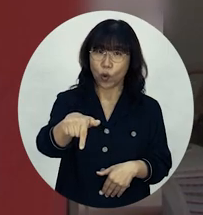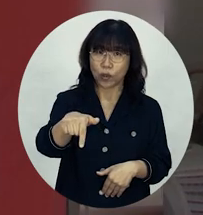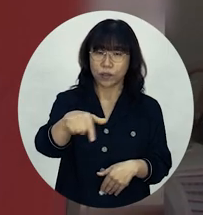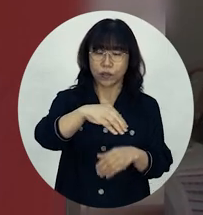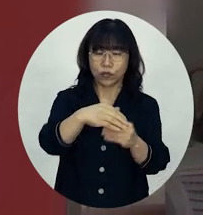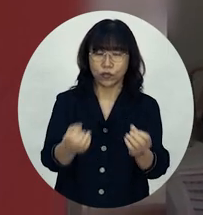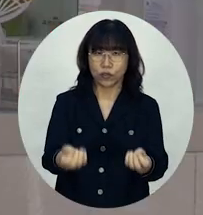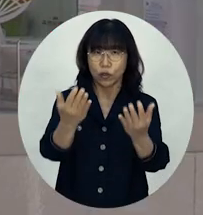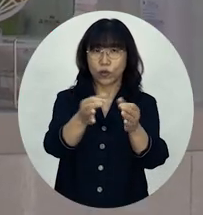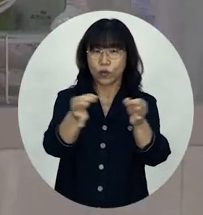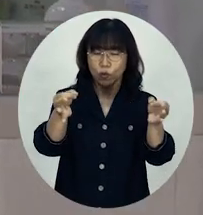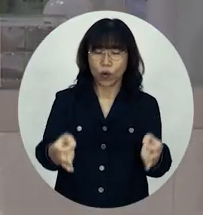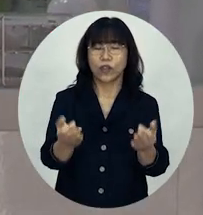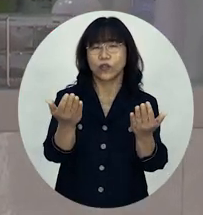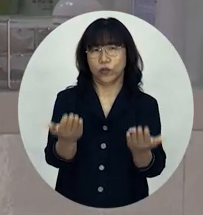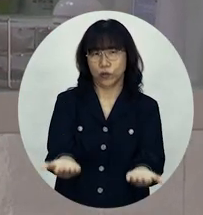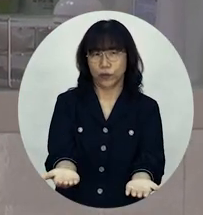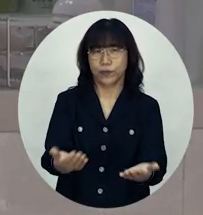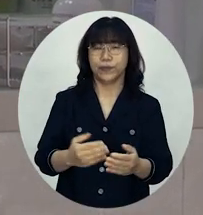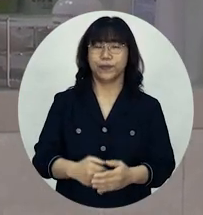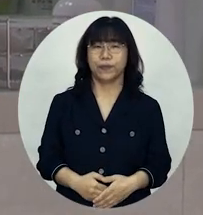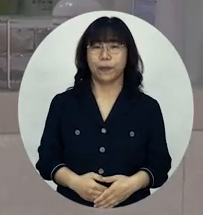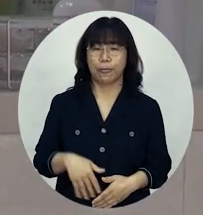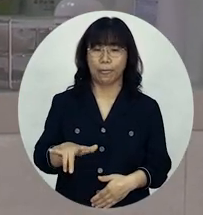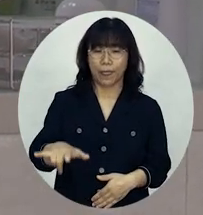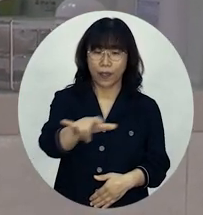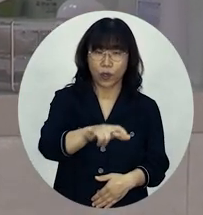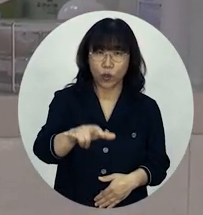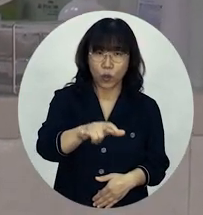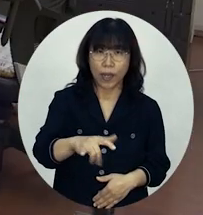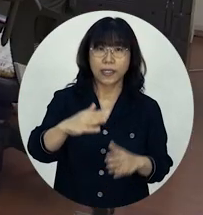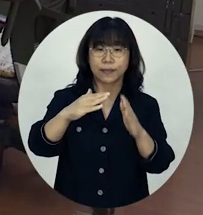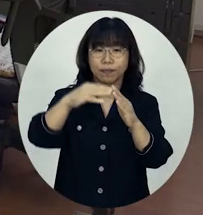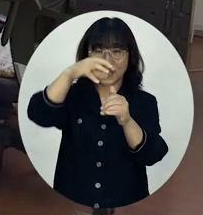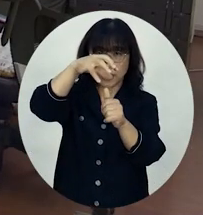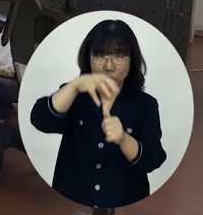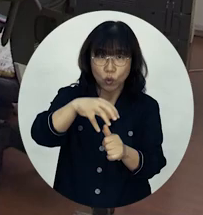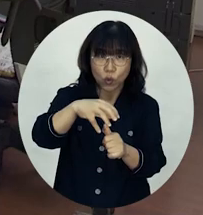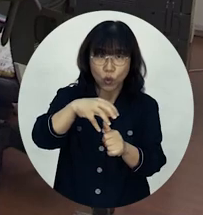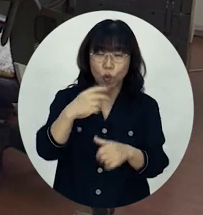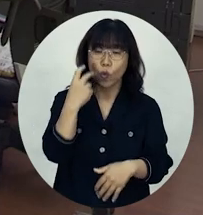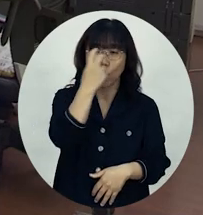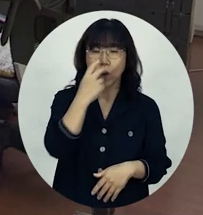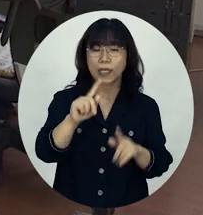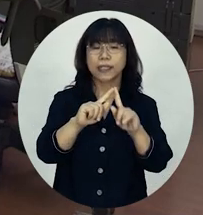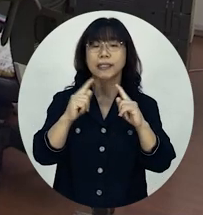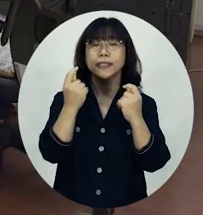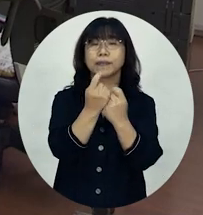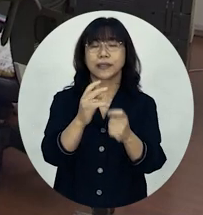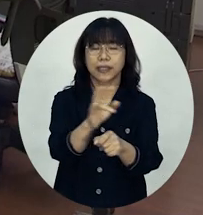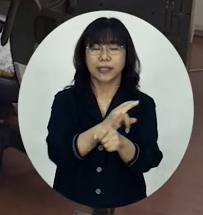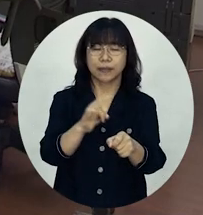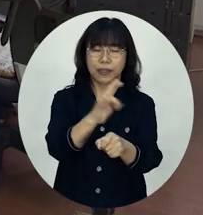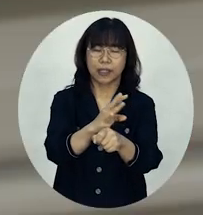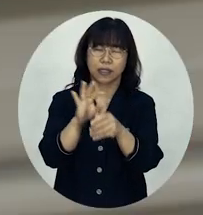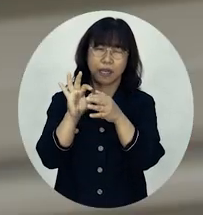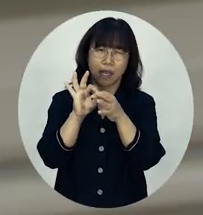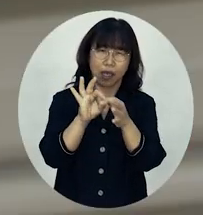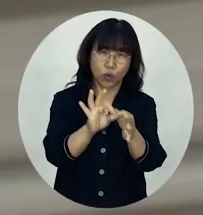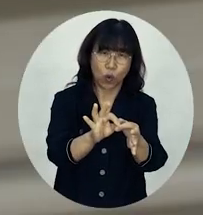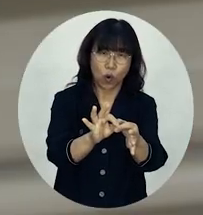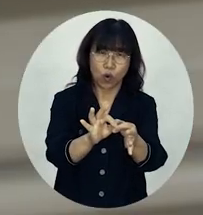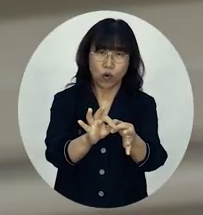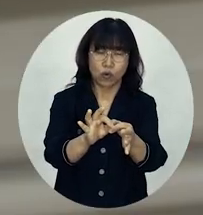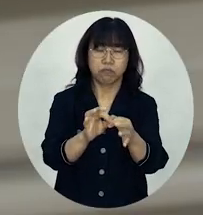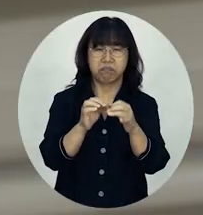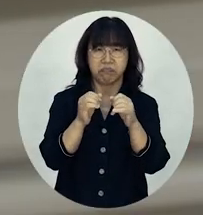운영되지 않습니다 또 코론 알고 재택 치료 관리 팀은 24시간 성 식 부 무 체계를 유지하며 확진